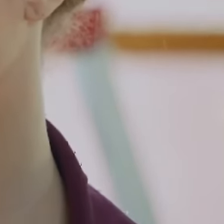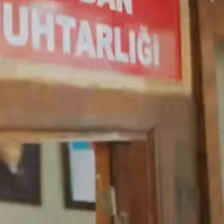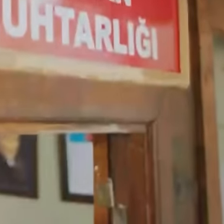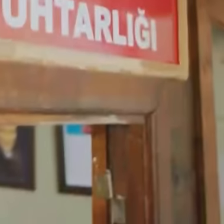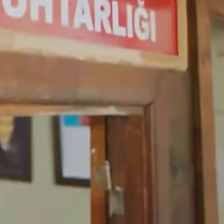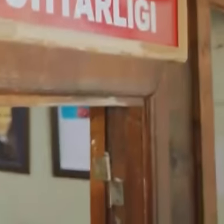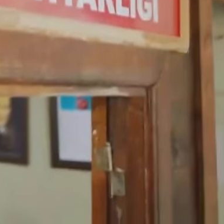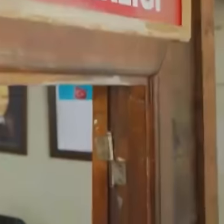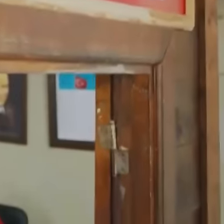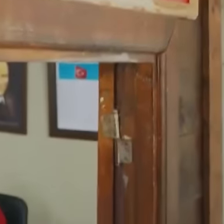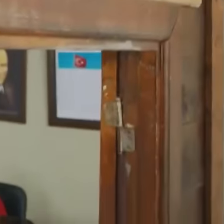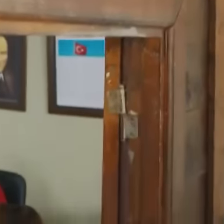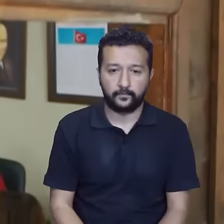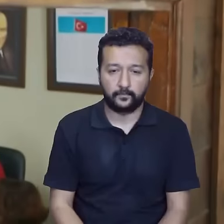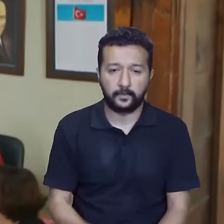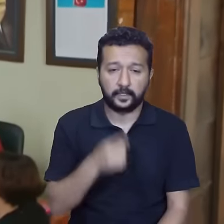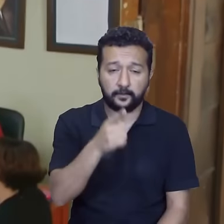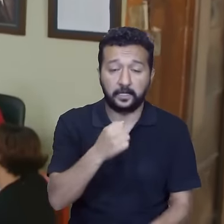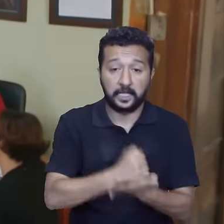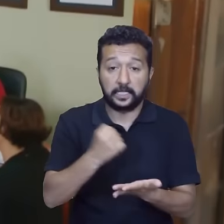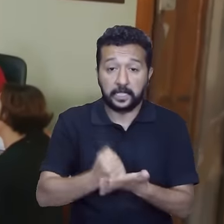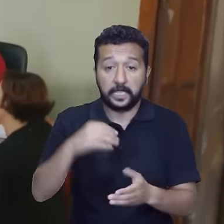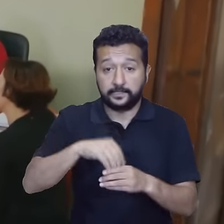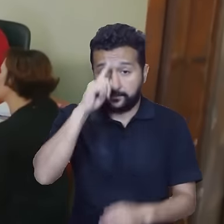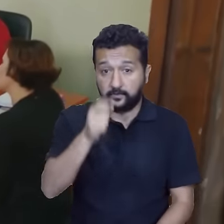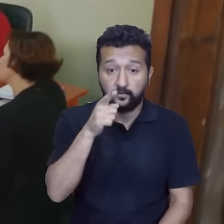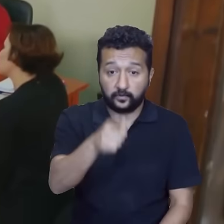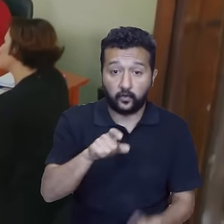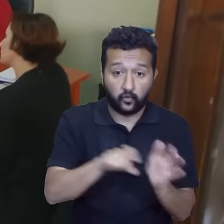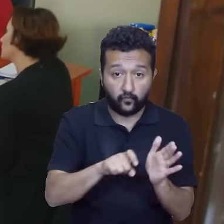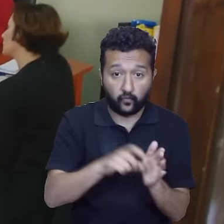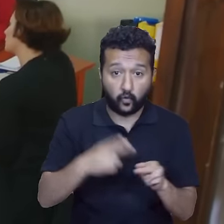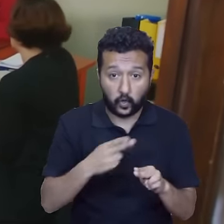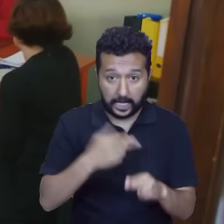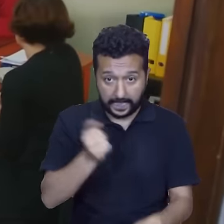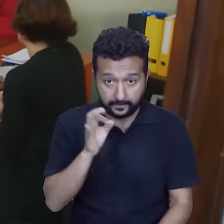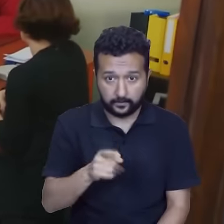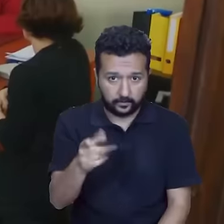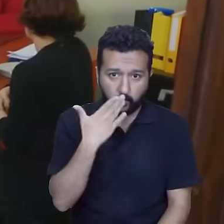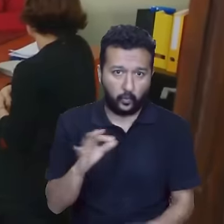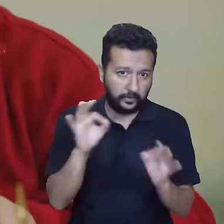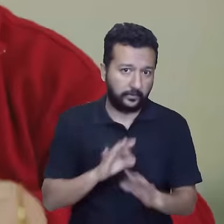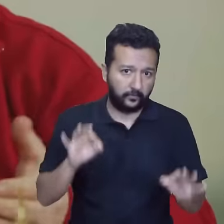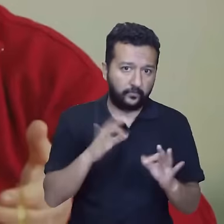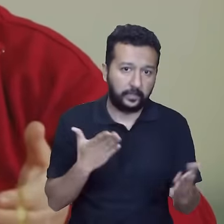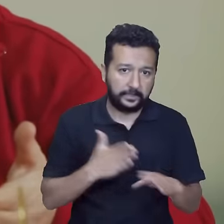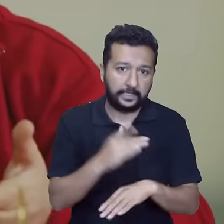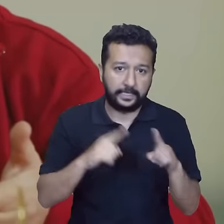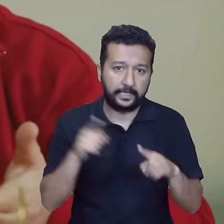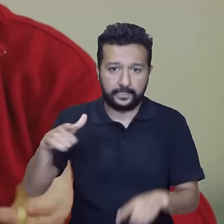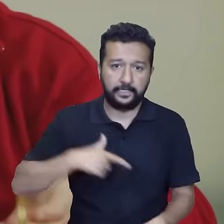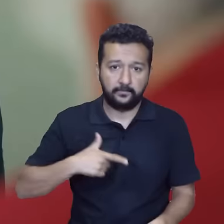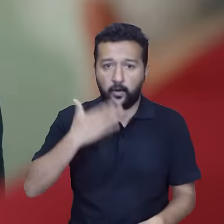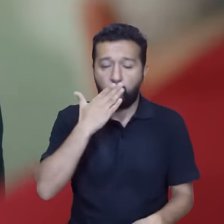Mahalle muhtarlığı 124 numara. Nikah için başvurmuşlar. Senden nüfus örneği falan almadı mı Tarık? Yo, almadı. Zaten Tarık